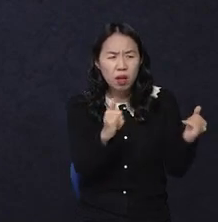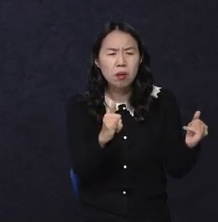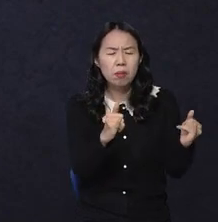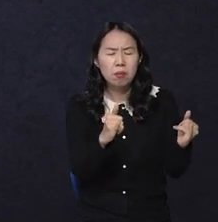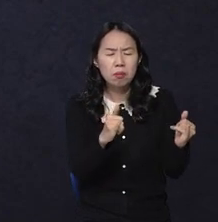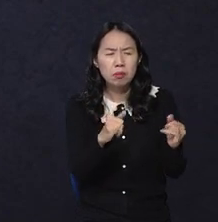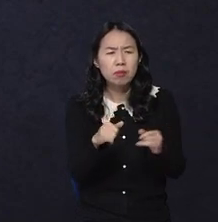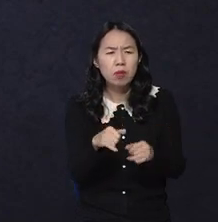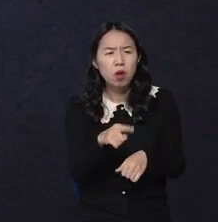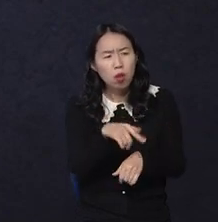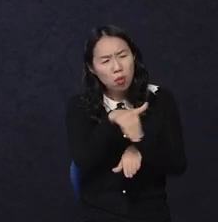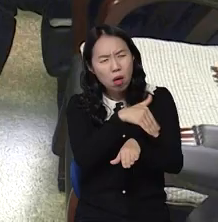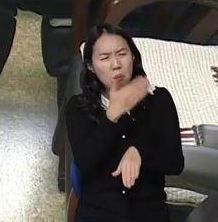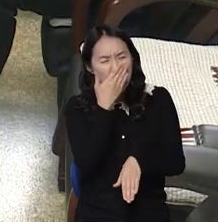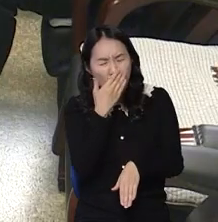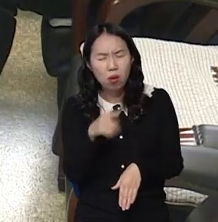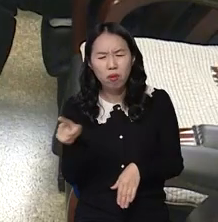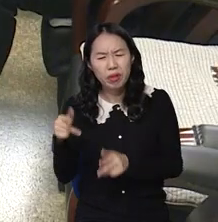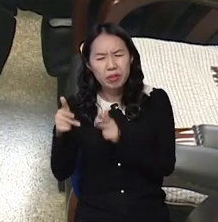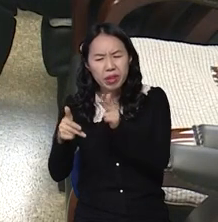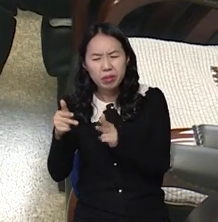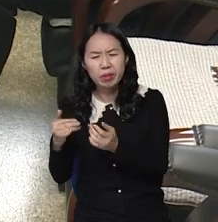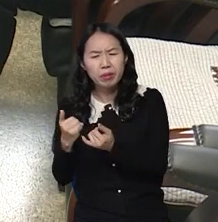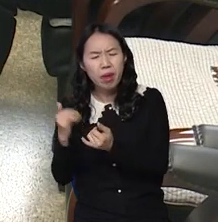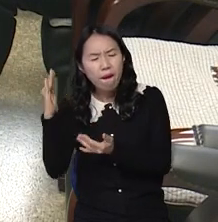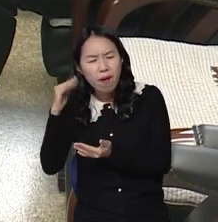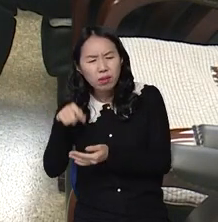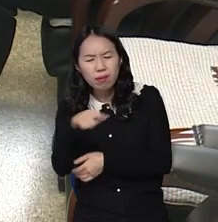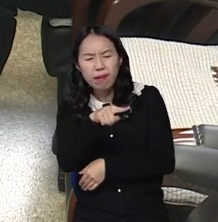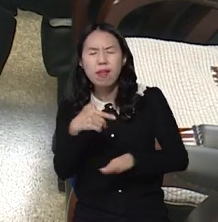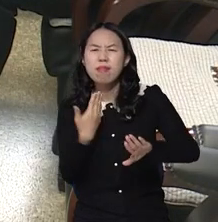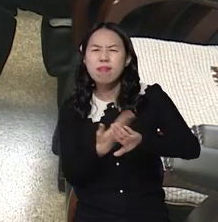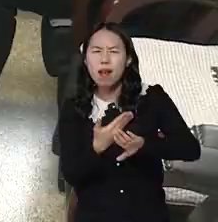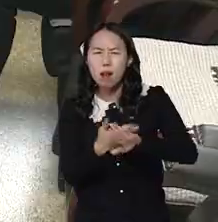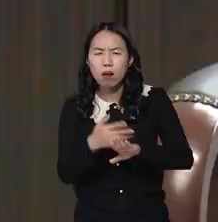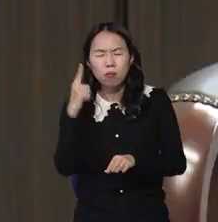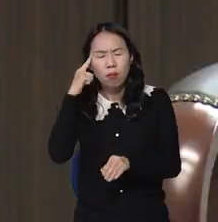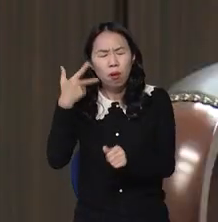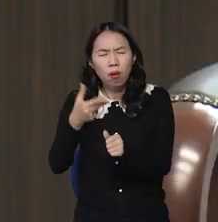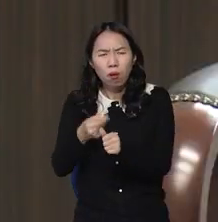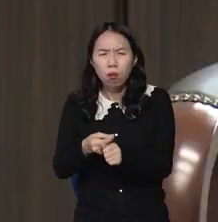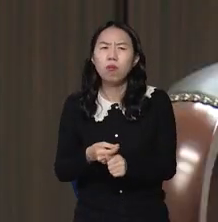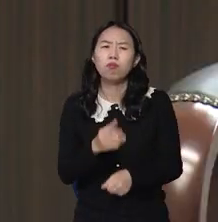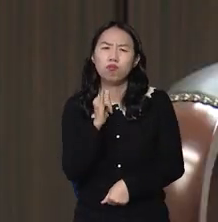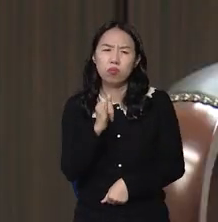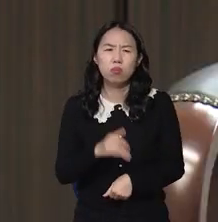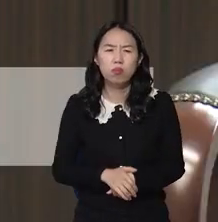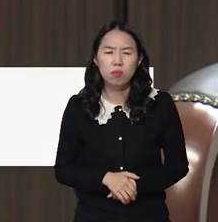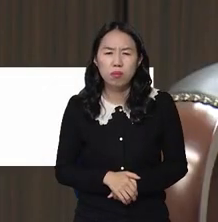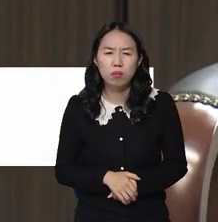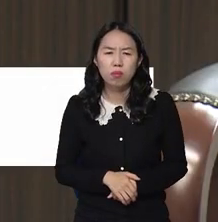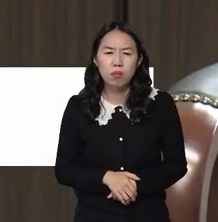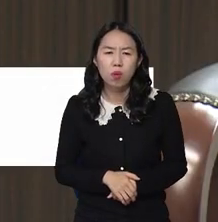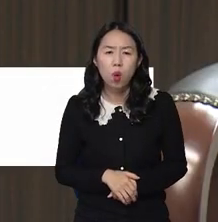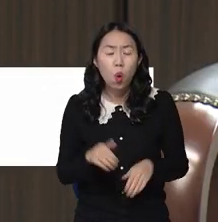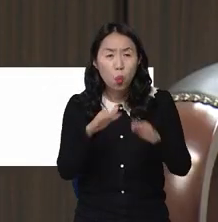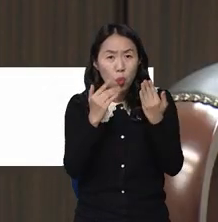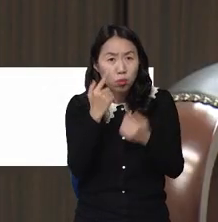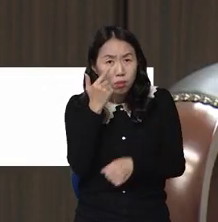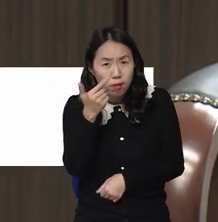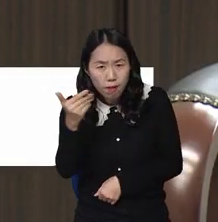된다며 산단 자녀들은 남들과 다르다는 그릇된 인식도 심어줍니다. 모두가 밀봉해서